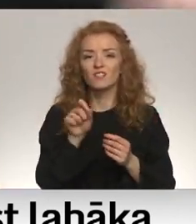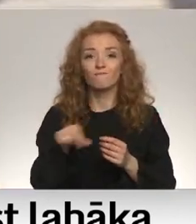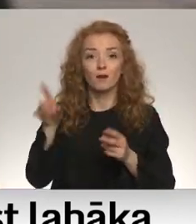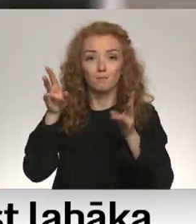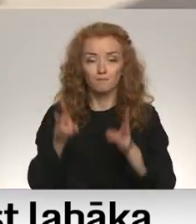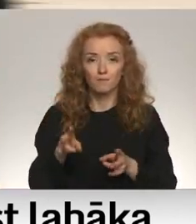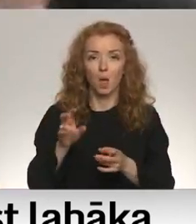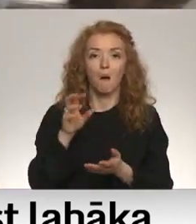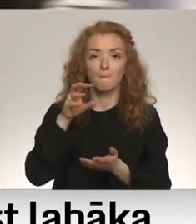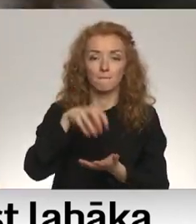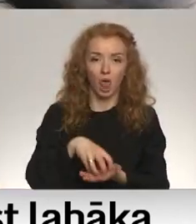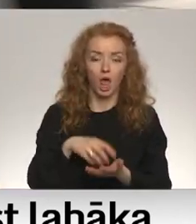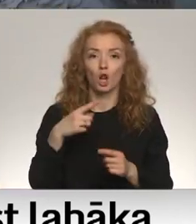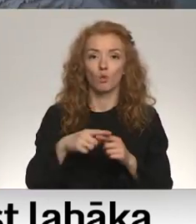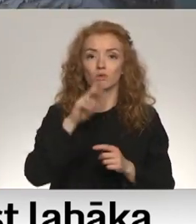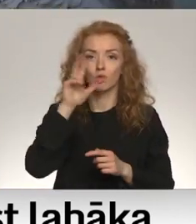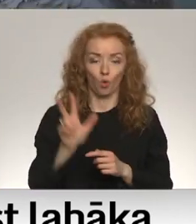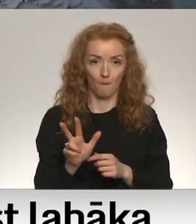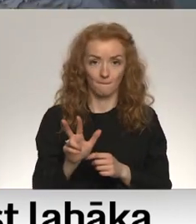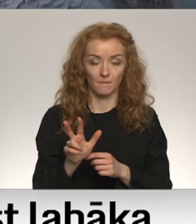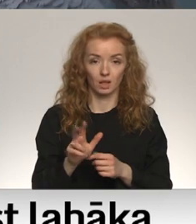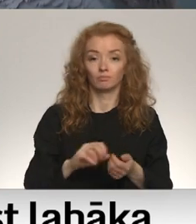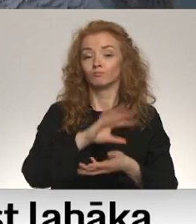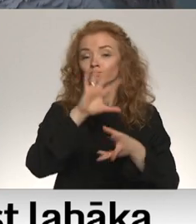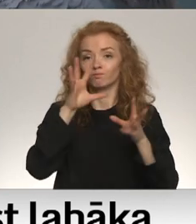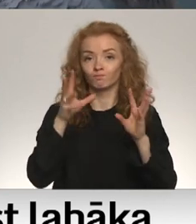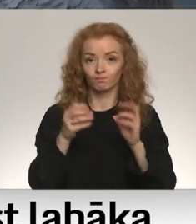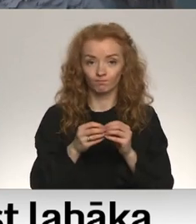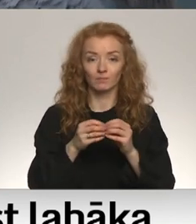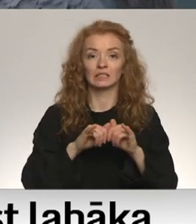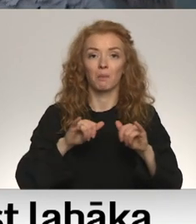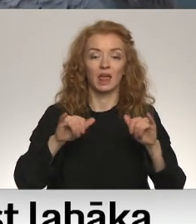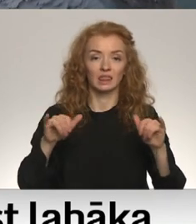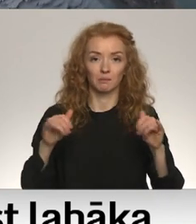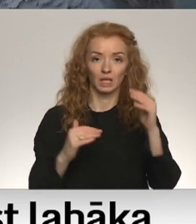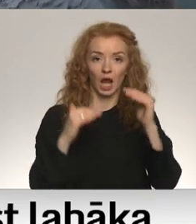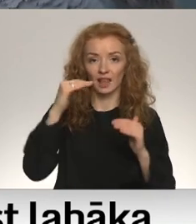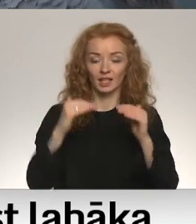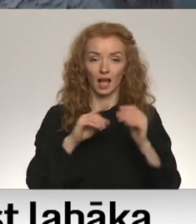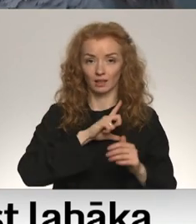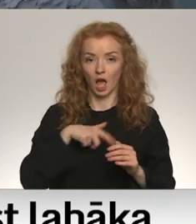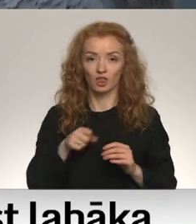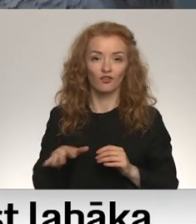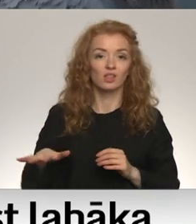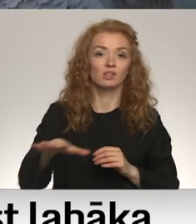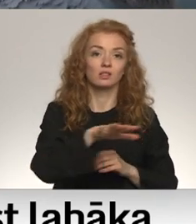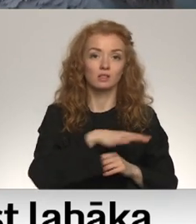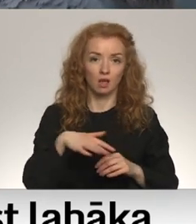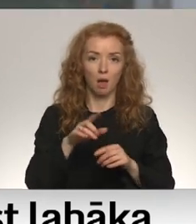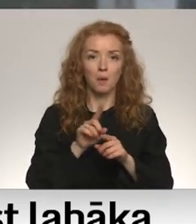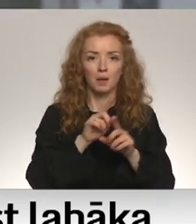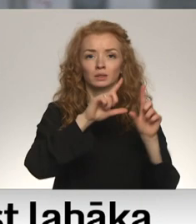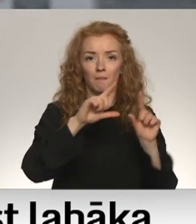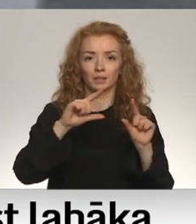novadā un Daugavpils pilsētā. Kumulatīvais slimības izplatības rādītājs valstī kopumā gan turpina kristies